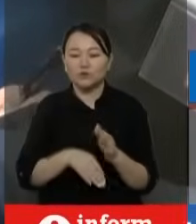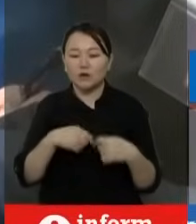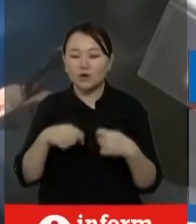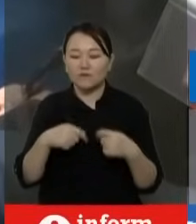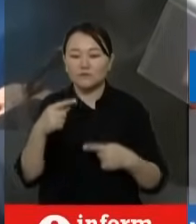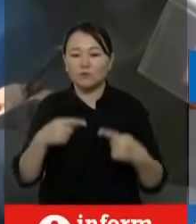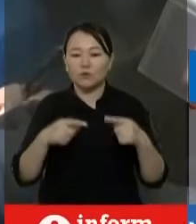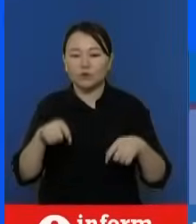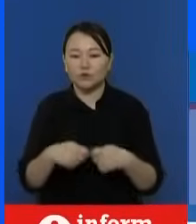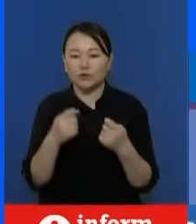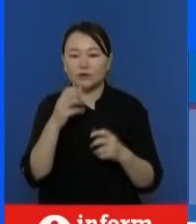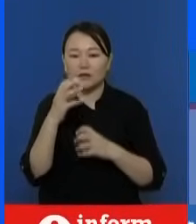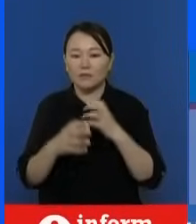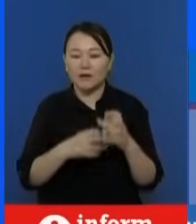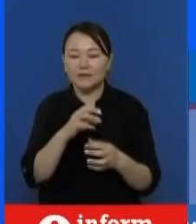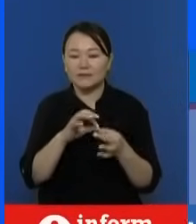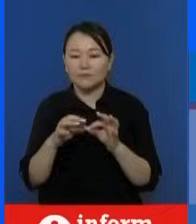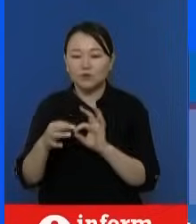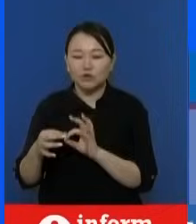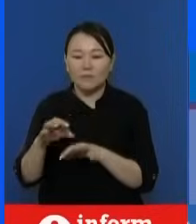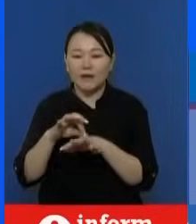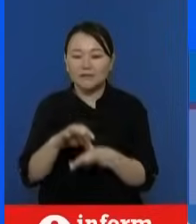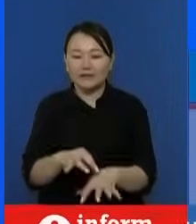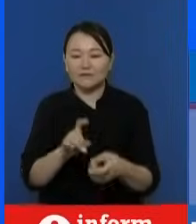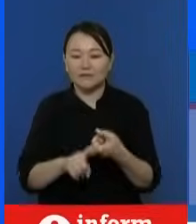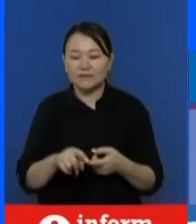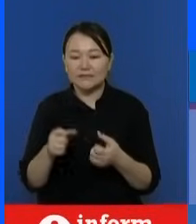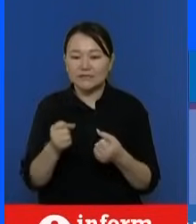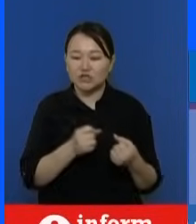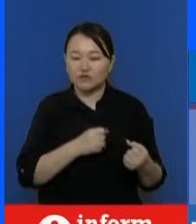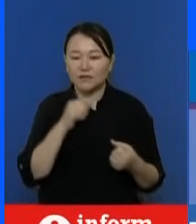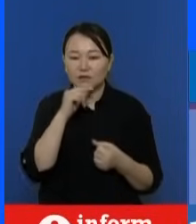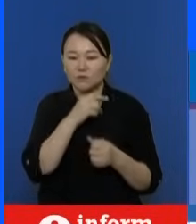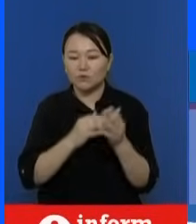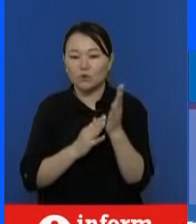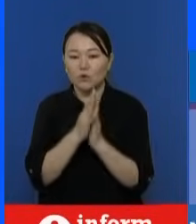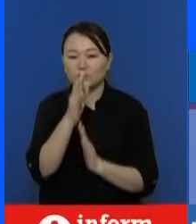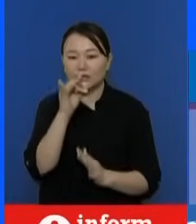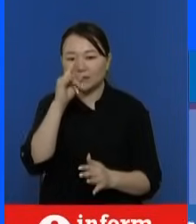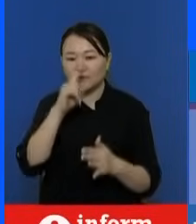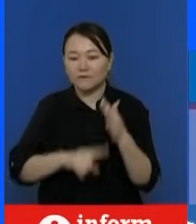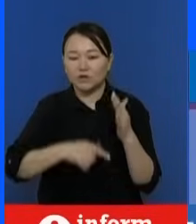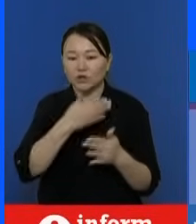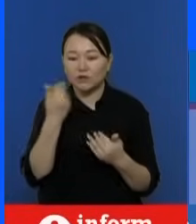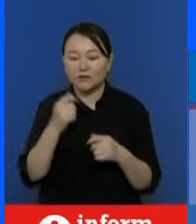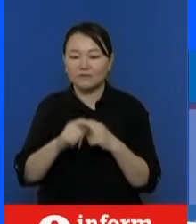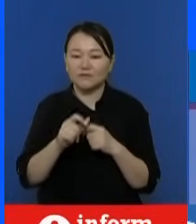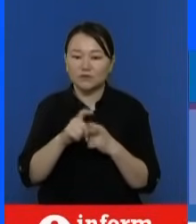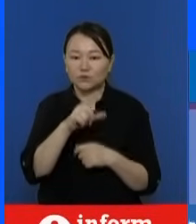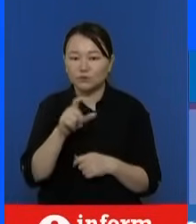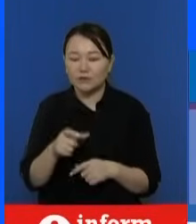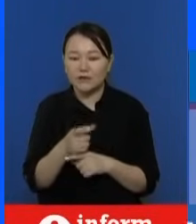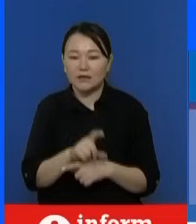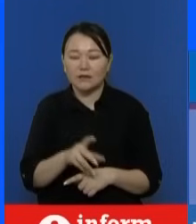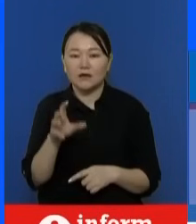споров нарушают глобальные цепочки поставок, сдерживают экономический рост и подрывают доверие инвесторов. Очевидно, что